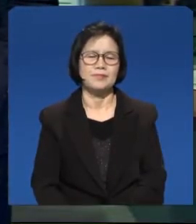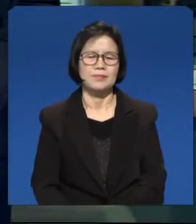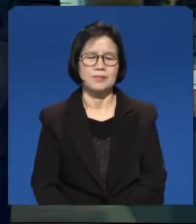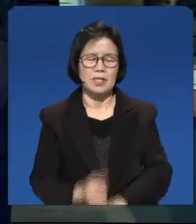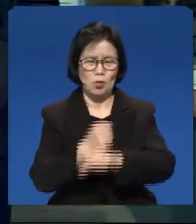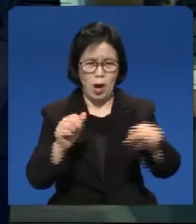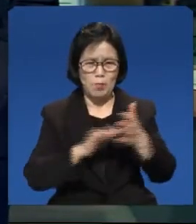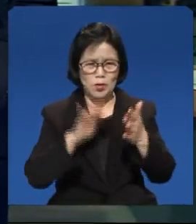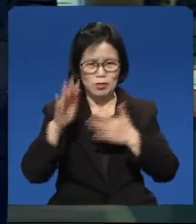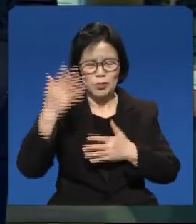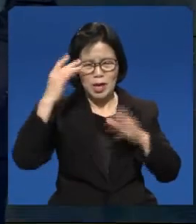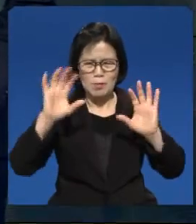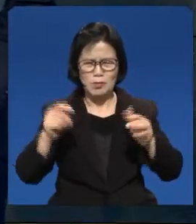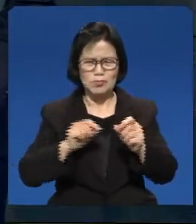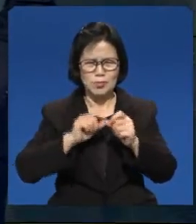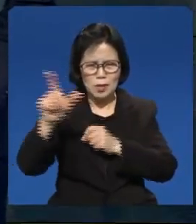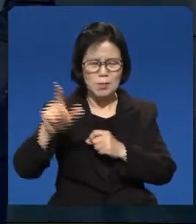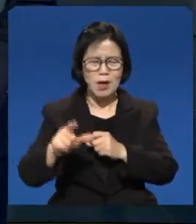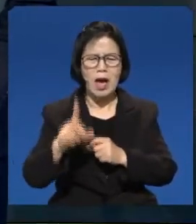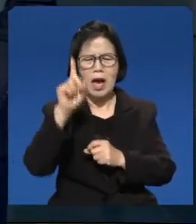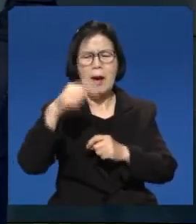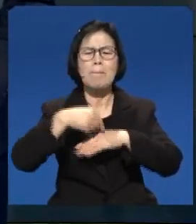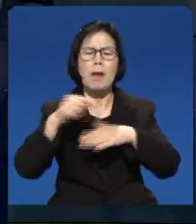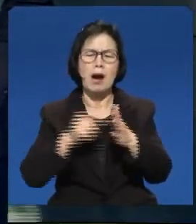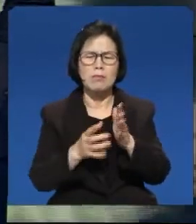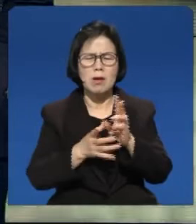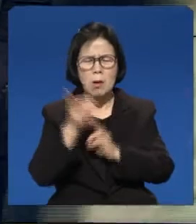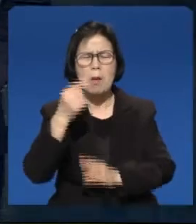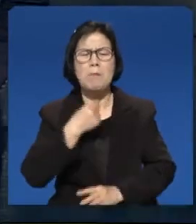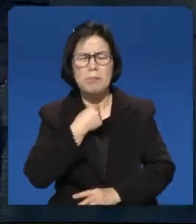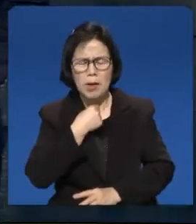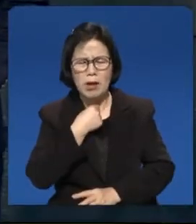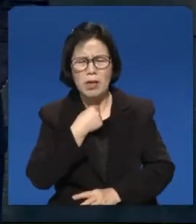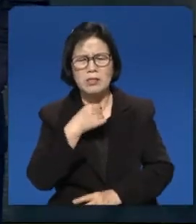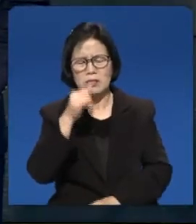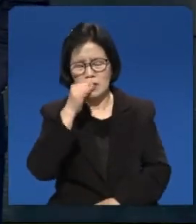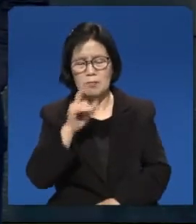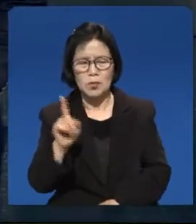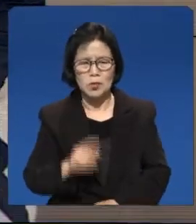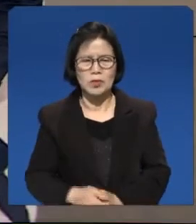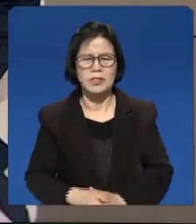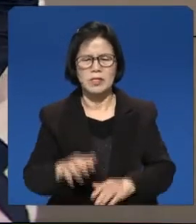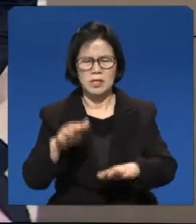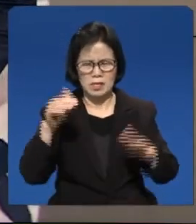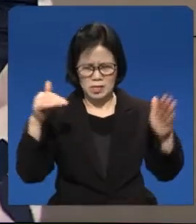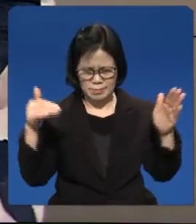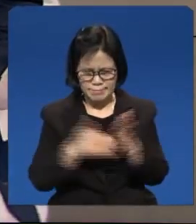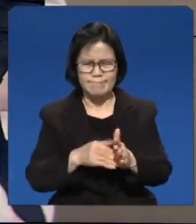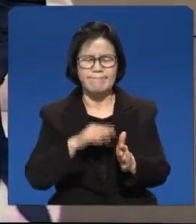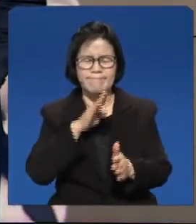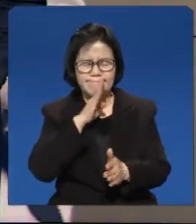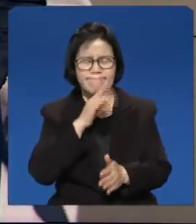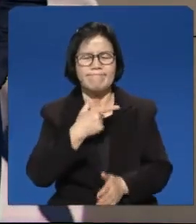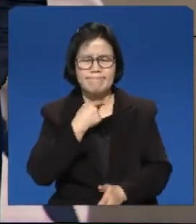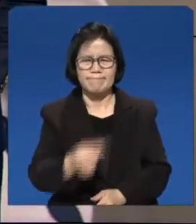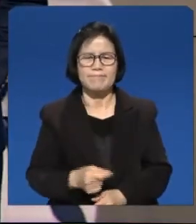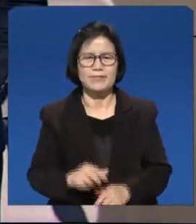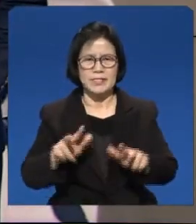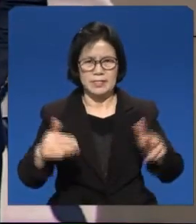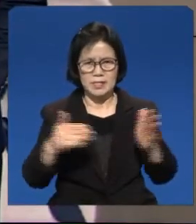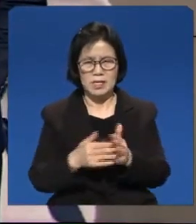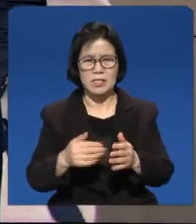광복일에 대한민국 국민 절대 다수가 한마음으로 바라는 일이 또 있었을까? 이젠 정말 끝내야 합니다. 여기까지